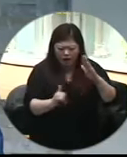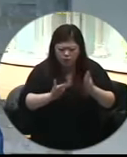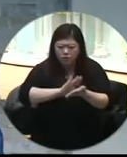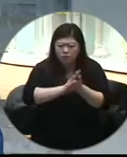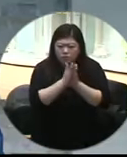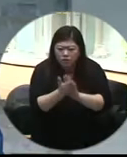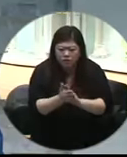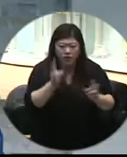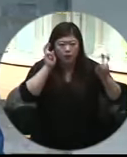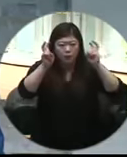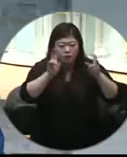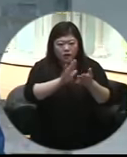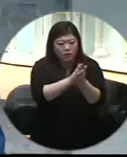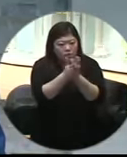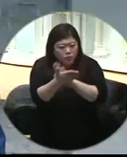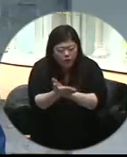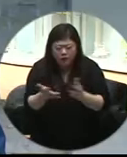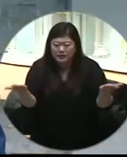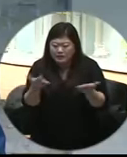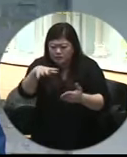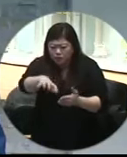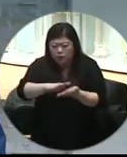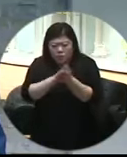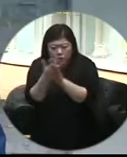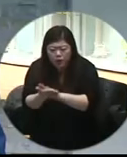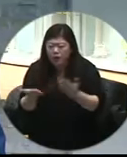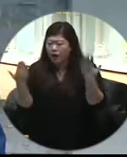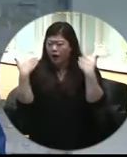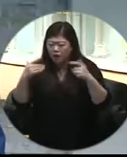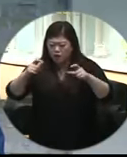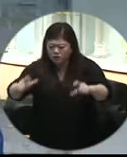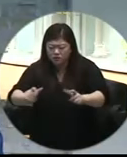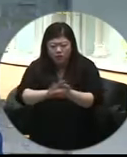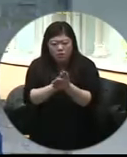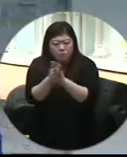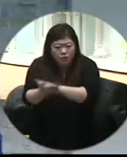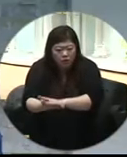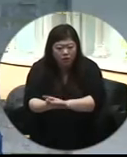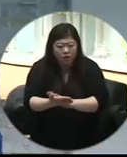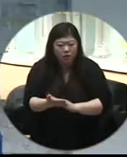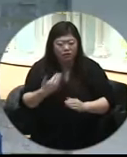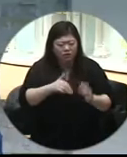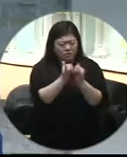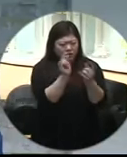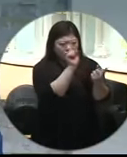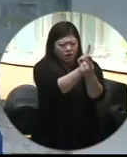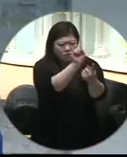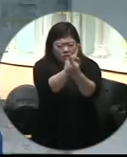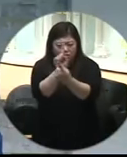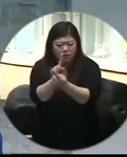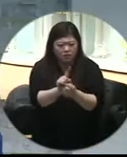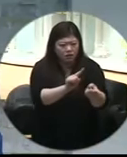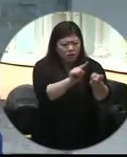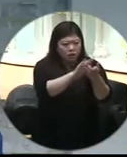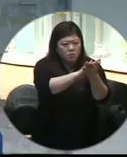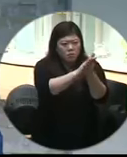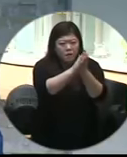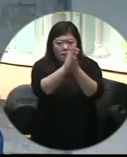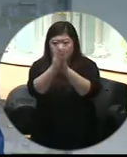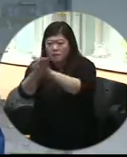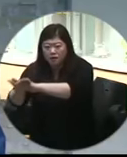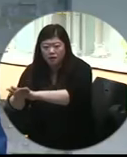내 직장 현장이, 내 산업 현장이, 내 지역 현장이, 내가 가는 현장이 변하는 체험이